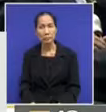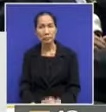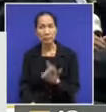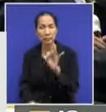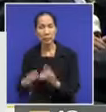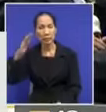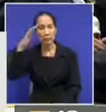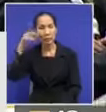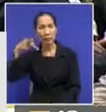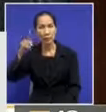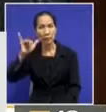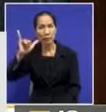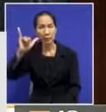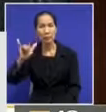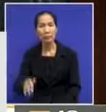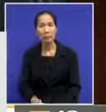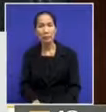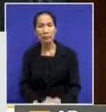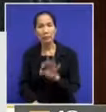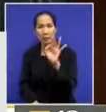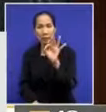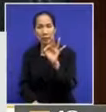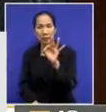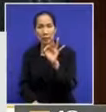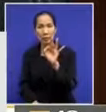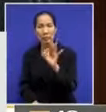So we stay with the vote count. Yes.